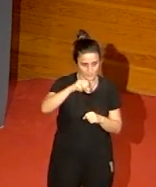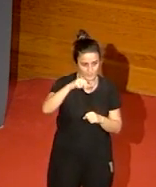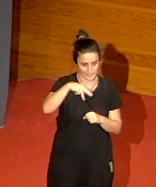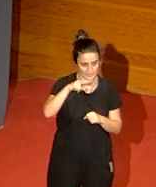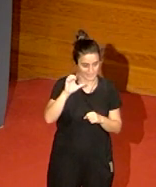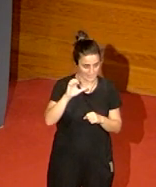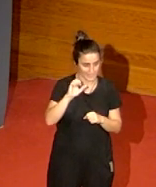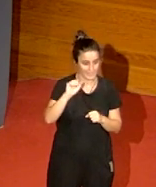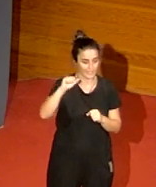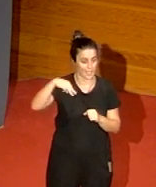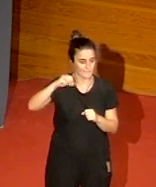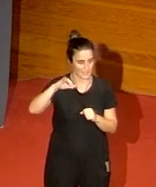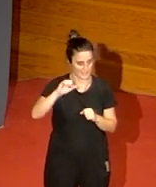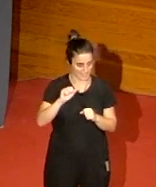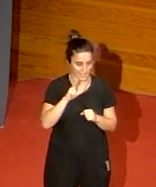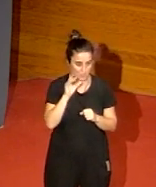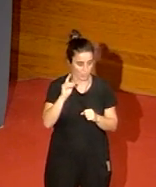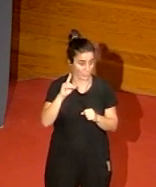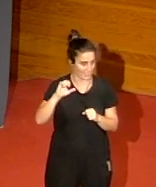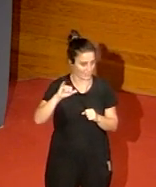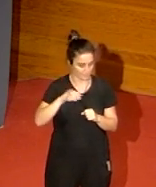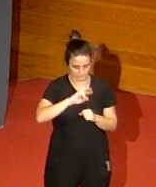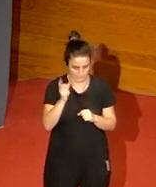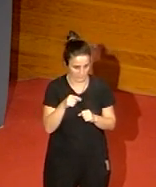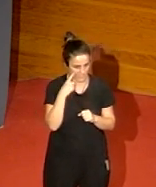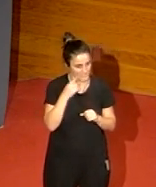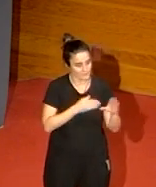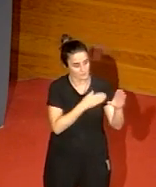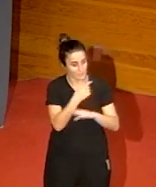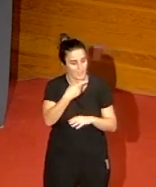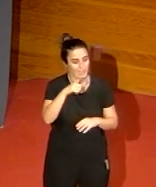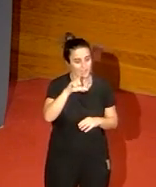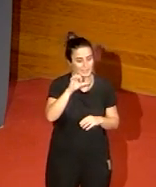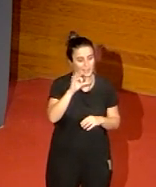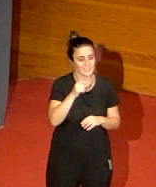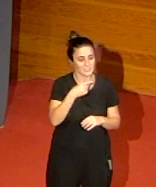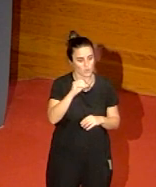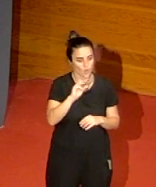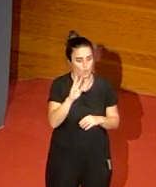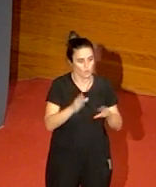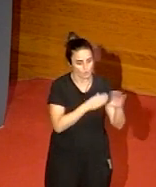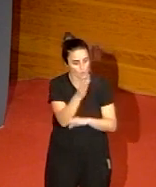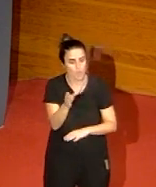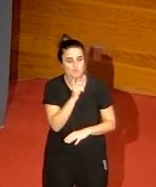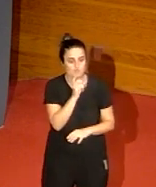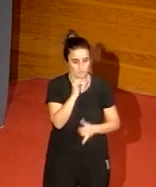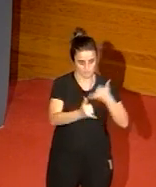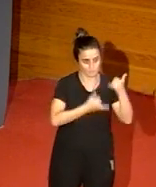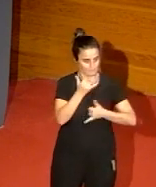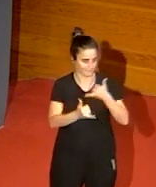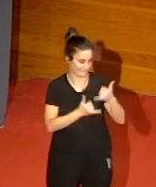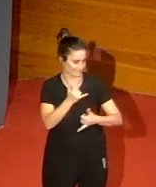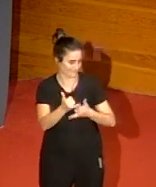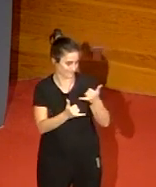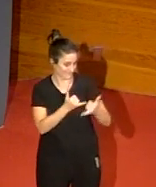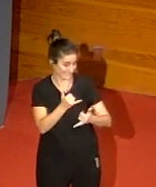Odei, Glasgowra joateko nola eta bizikletaz. Eta bizikletaz joan ziren Glasgowra, ez